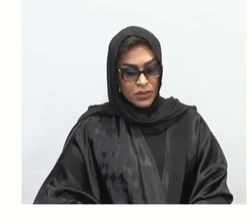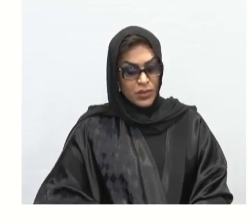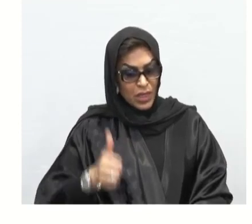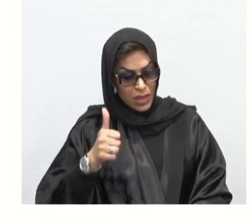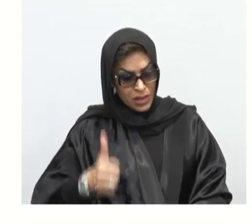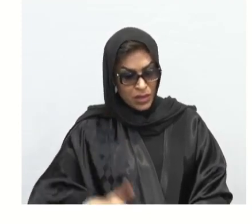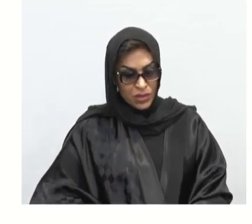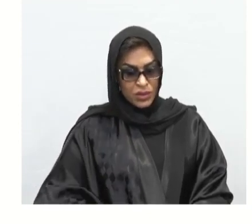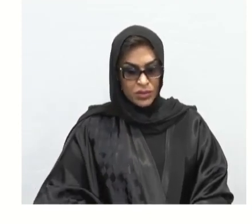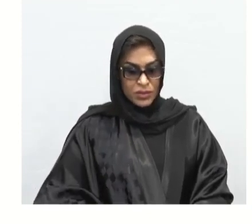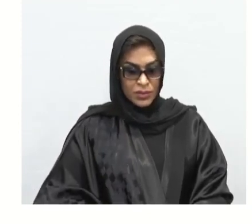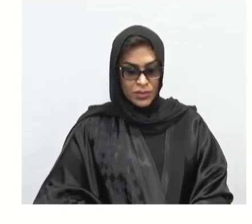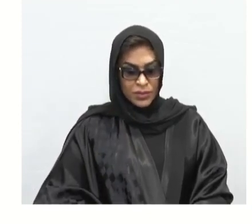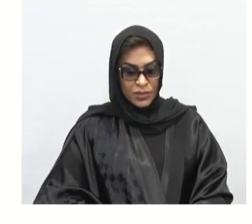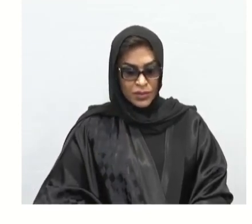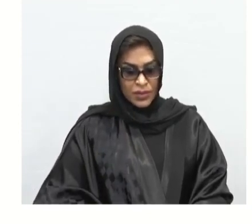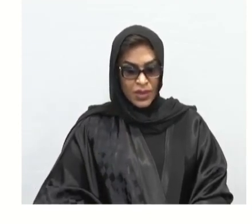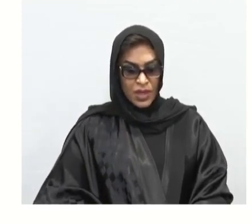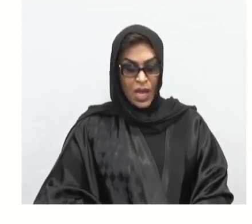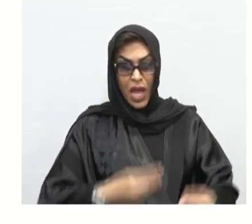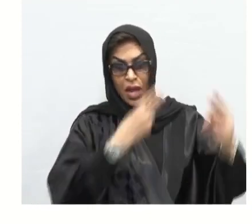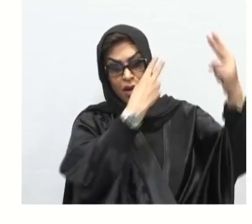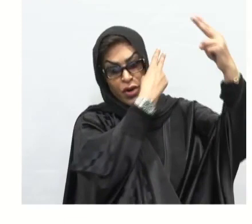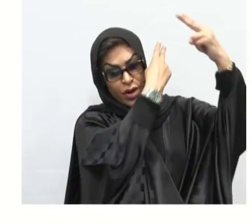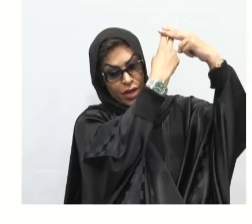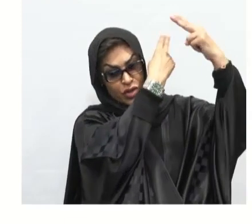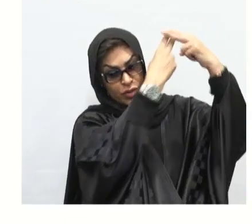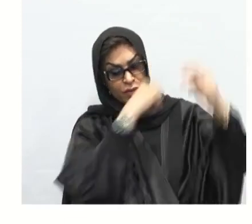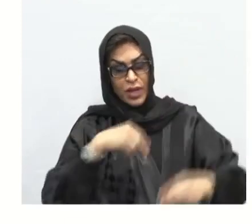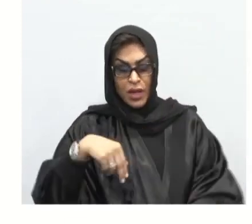احسنتم رائعون بالتاكيد اننا نسميه بالنجم